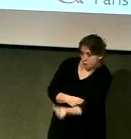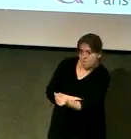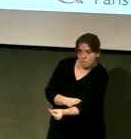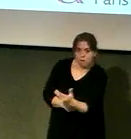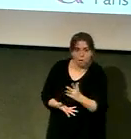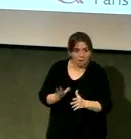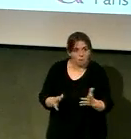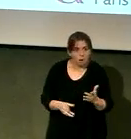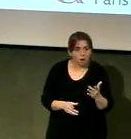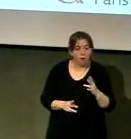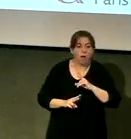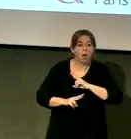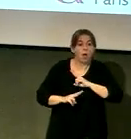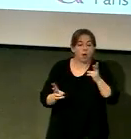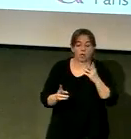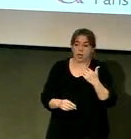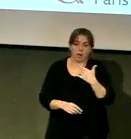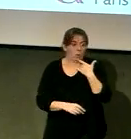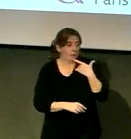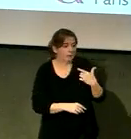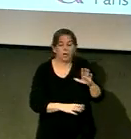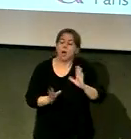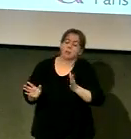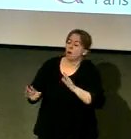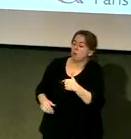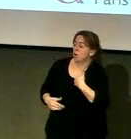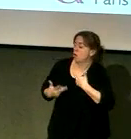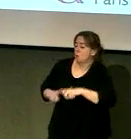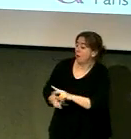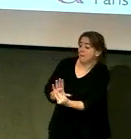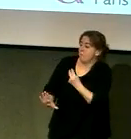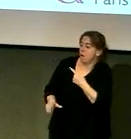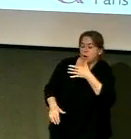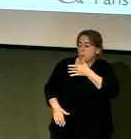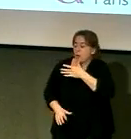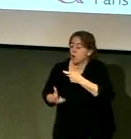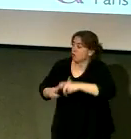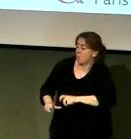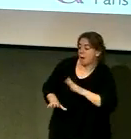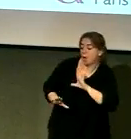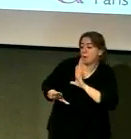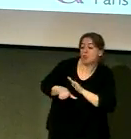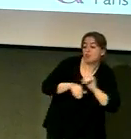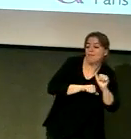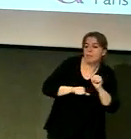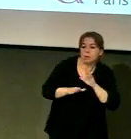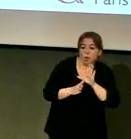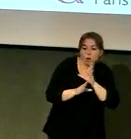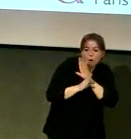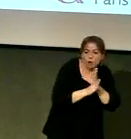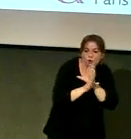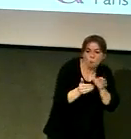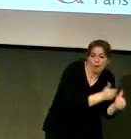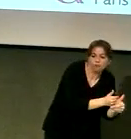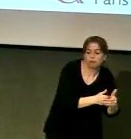elles disent protéger l'enfant, éviter, mais on sait, voilà. Sans parler, parce que, bon, moi je trouve que c'est très